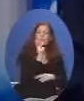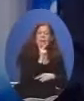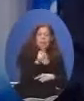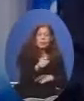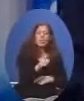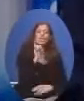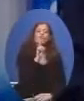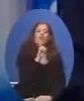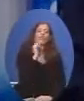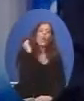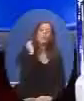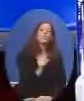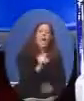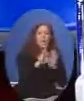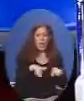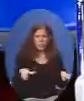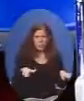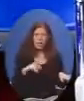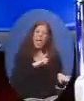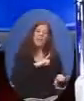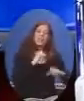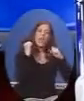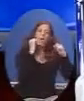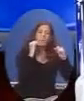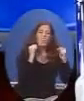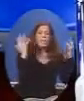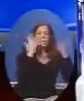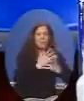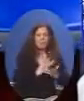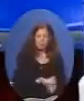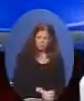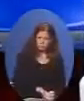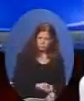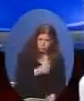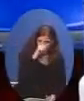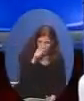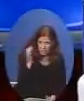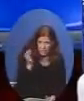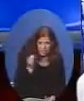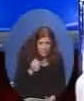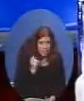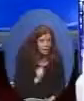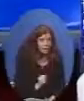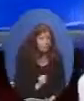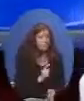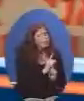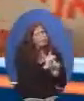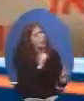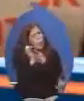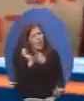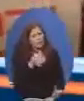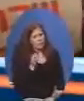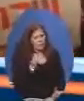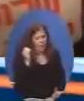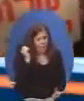וקוראים לך רוצחת ילדים. חכי להפגנת פתע. תגיד לי, אתה יודע שזה הסתה לרצח? זו לא הסתה לרצח.